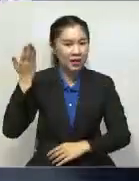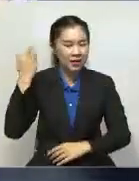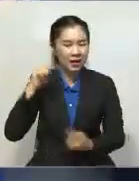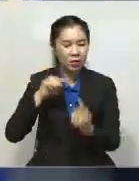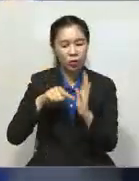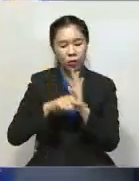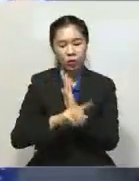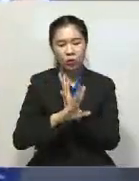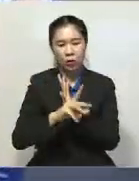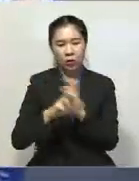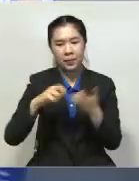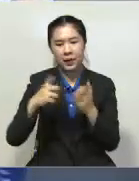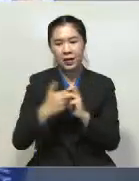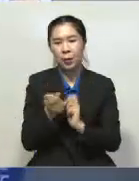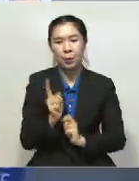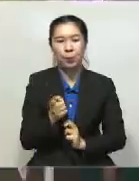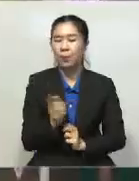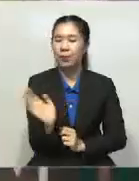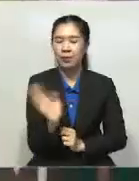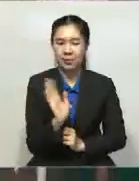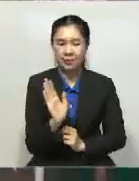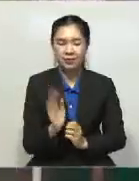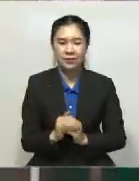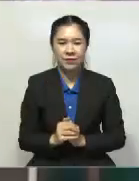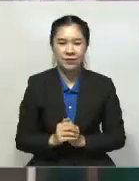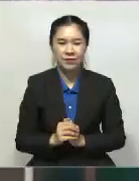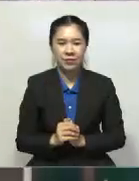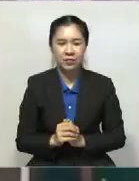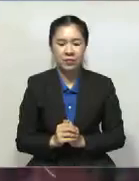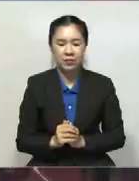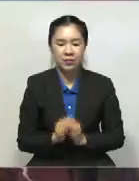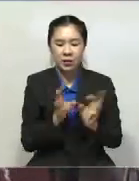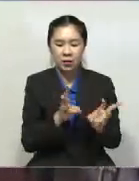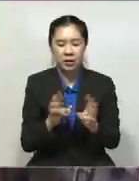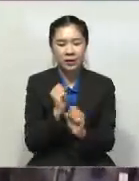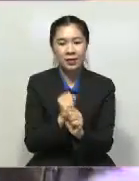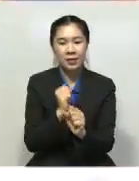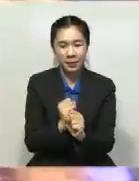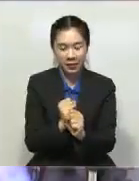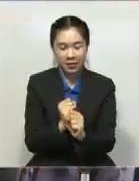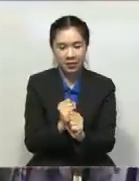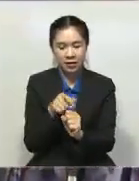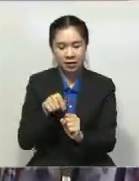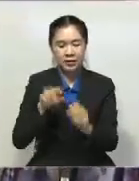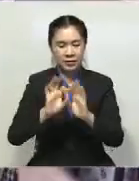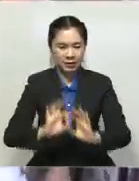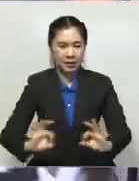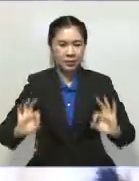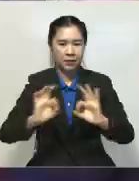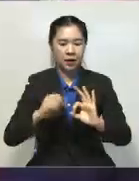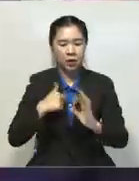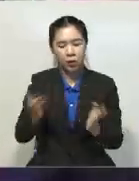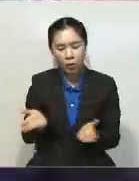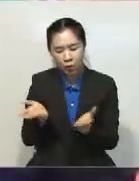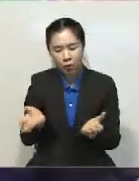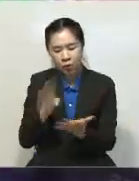ชลบุรีนายกรัฐมนตรียังย้ำว่าการดำเนินงานด้านการต่างประเทศมีส่วนสำคัญในการสนับสนุนยุทธศ